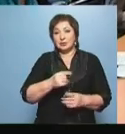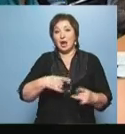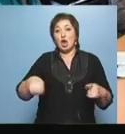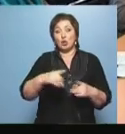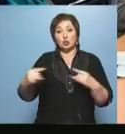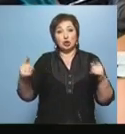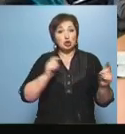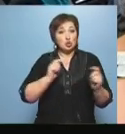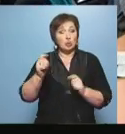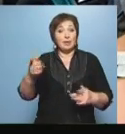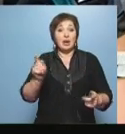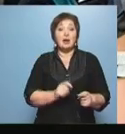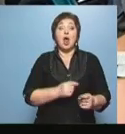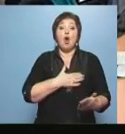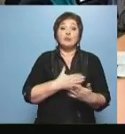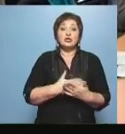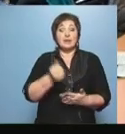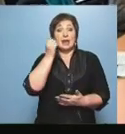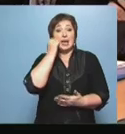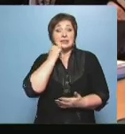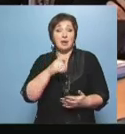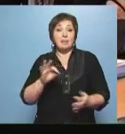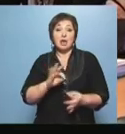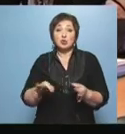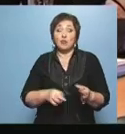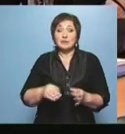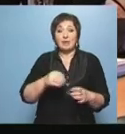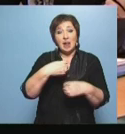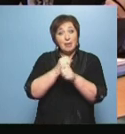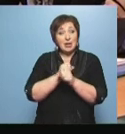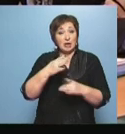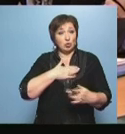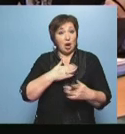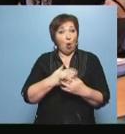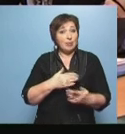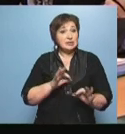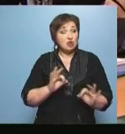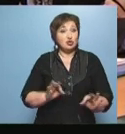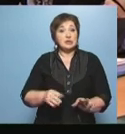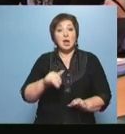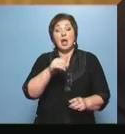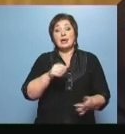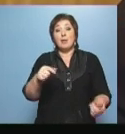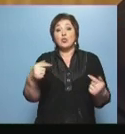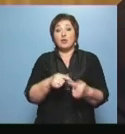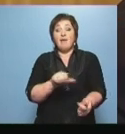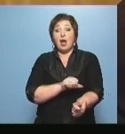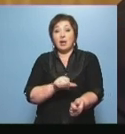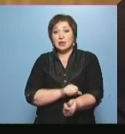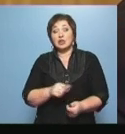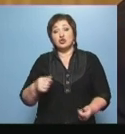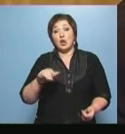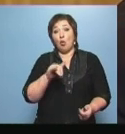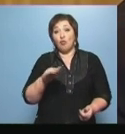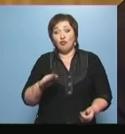приехали общественники из Московской лаборатории социальной рекламы, антинаркотического движения Уфы, лидеры саратовских студотрядов и многие